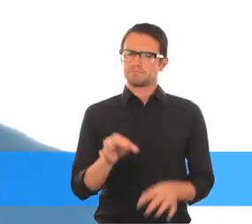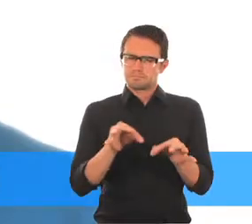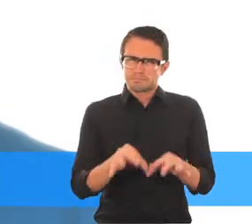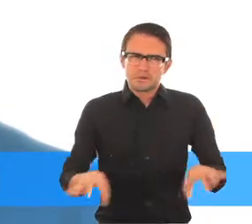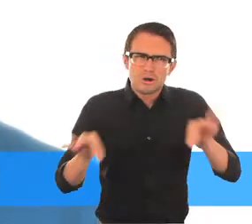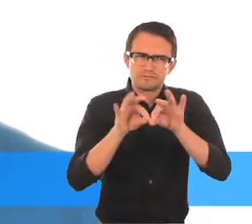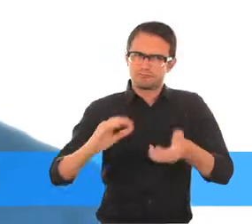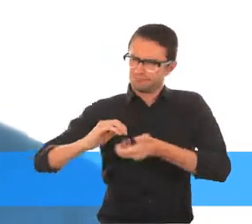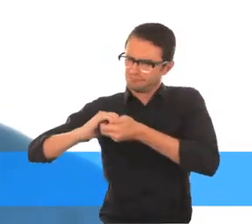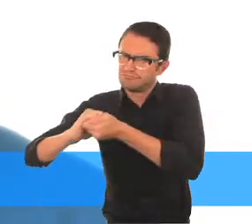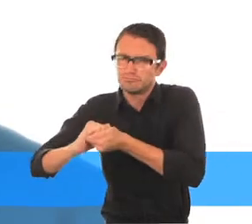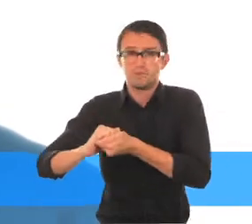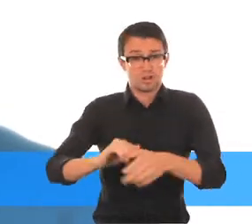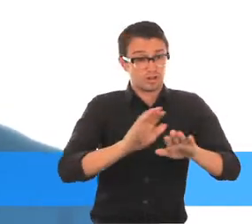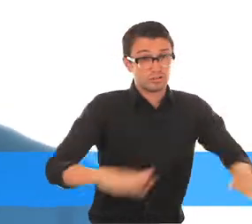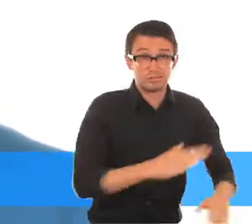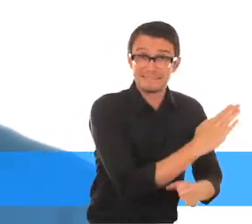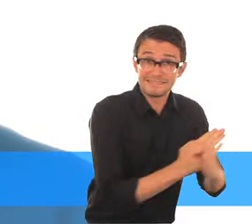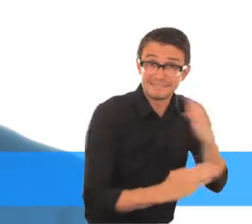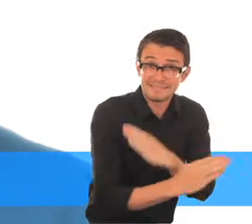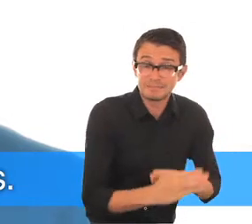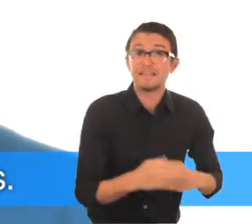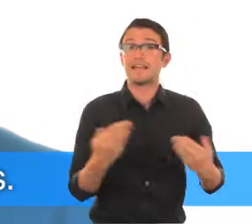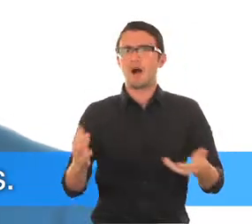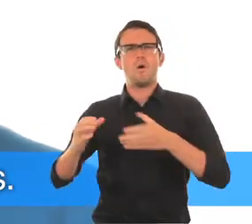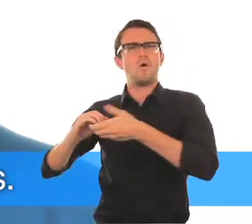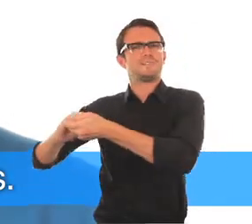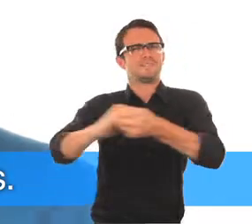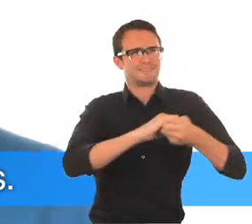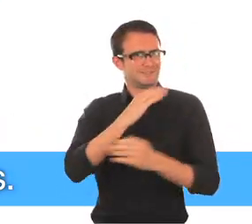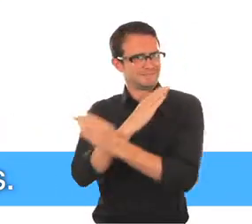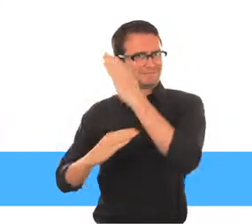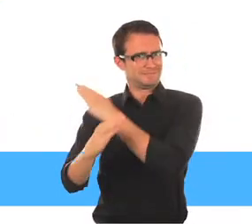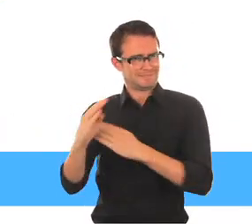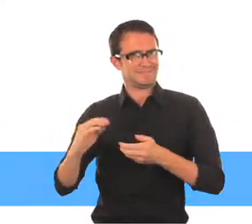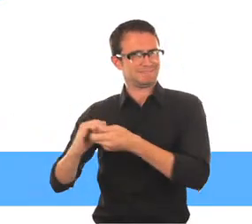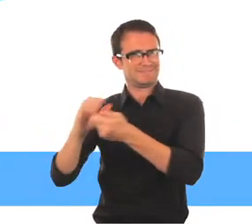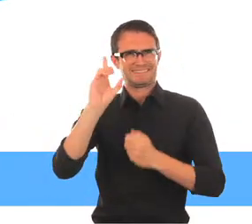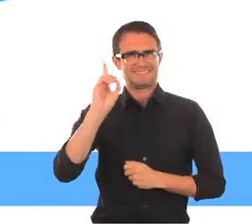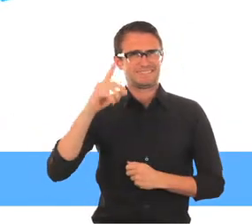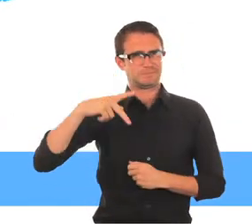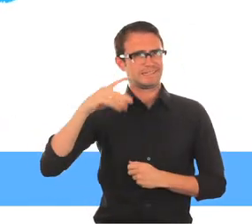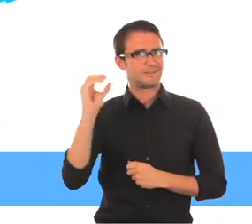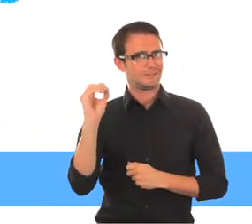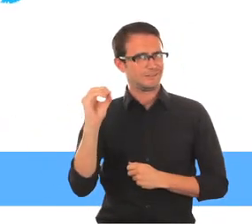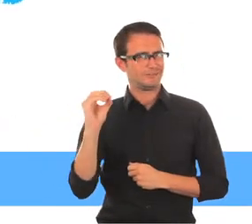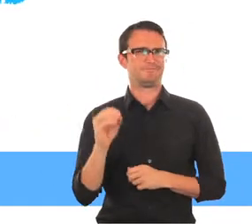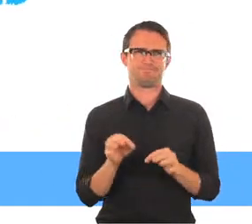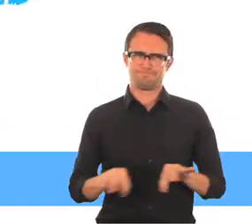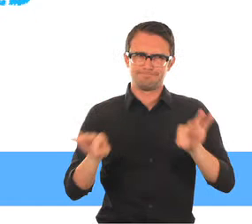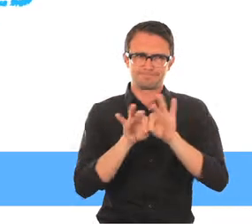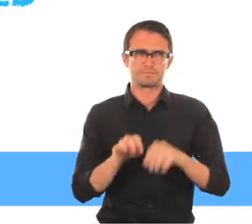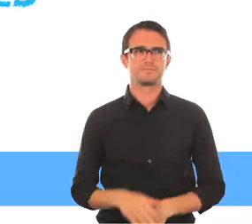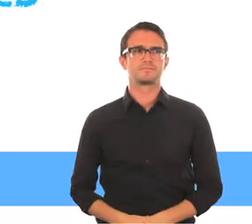Il est important de travailler en partenariat avec les enfants handicapés et les organisations de personnes handicapées. Contactez les organisations locales